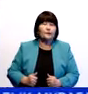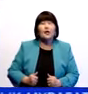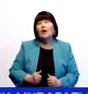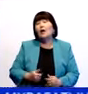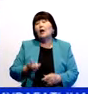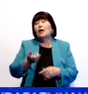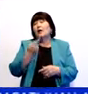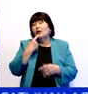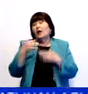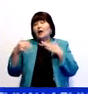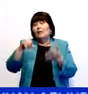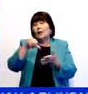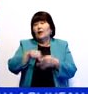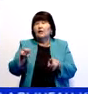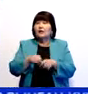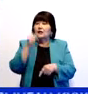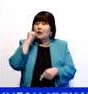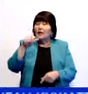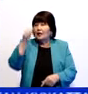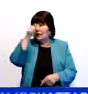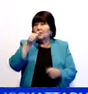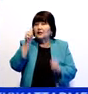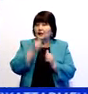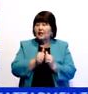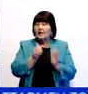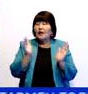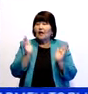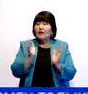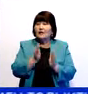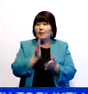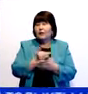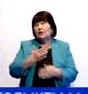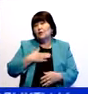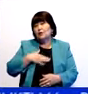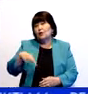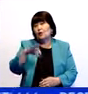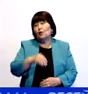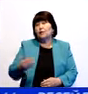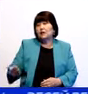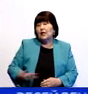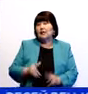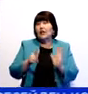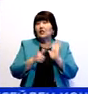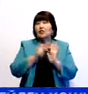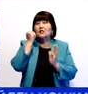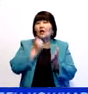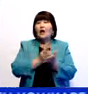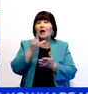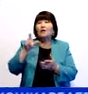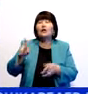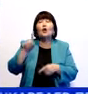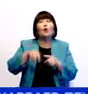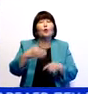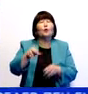Kan maydanının ortasında bolgan kandı köylek karttar jıl ötken sayın azayıp barat. Айта кету керек, биздин облыста көзү тирі жети ардагер гана калды. Отанга